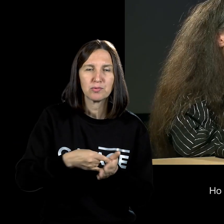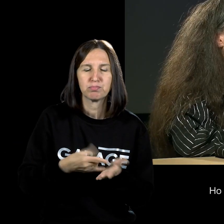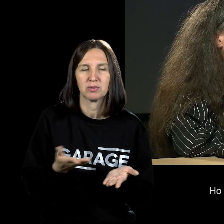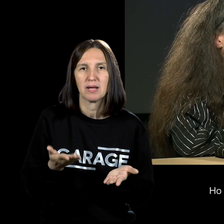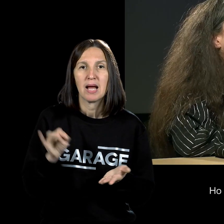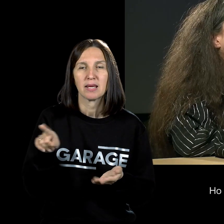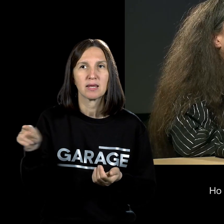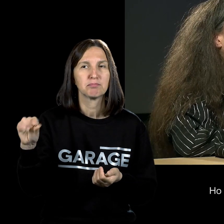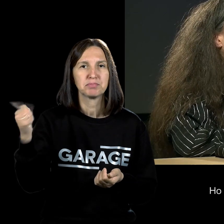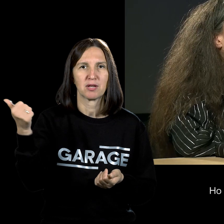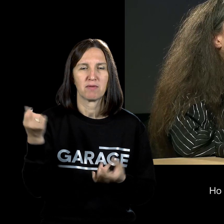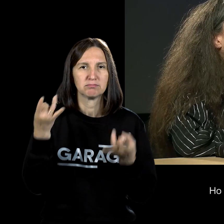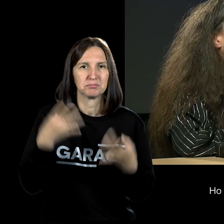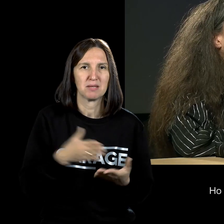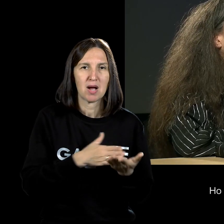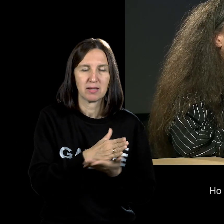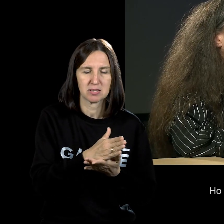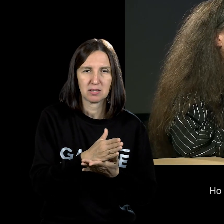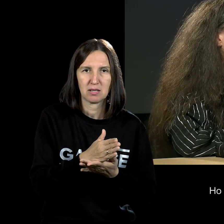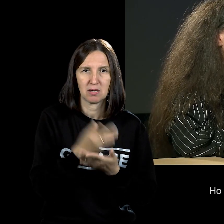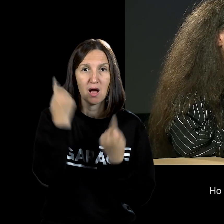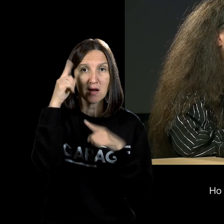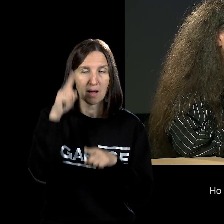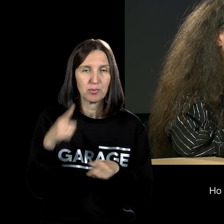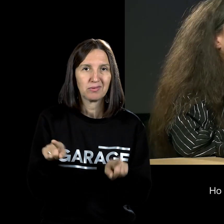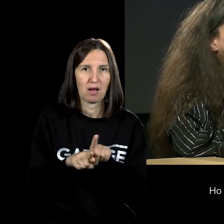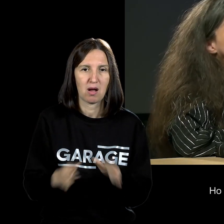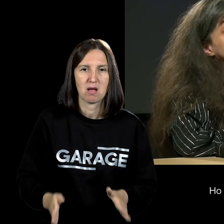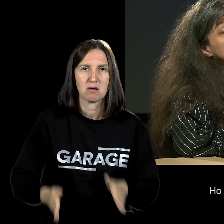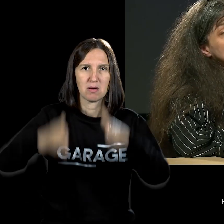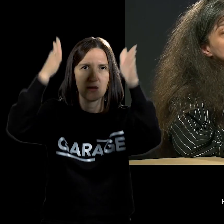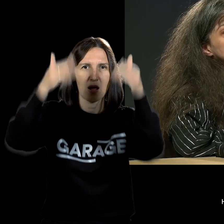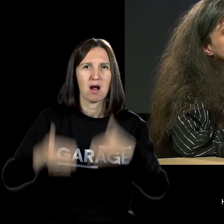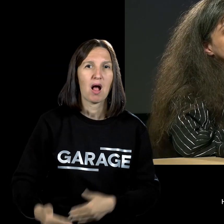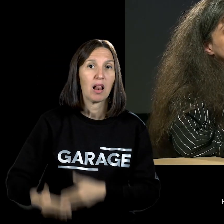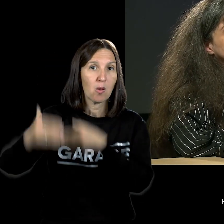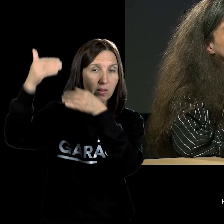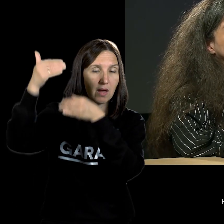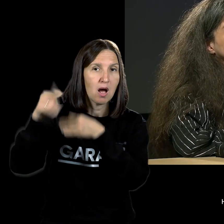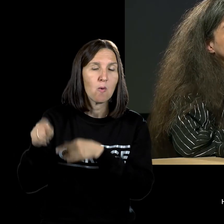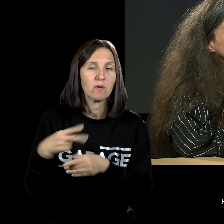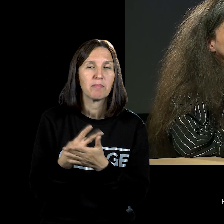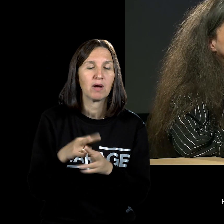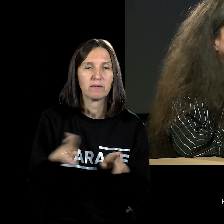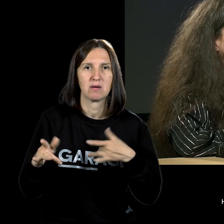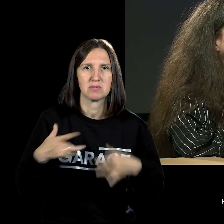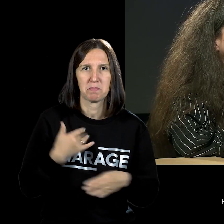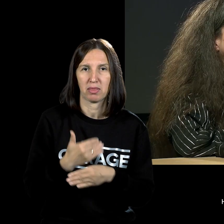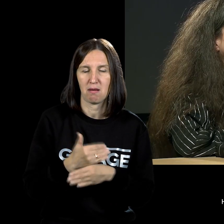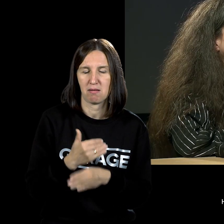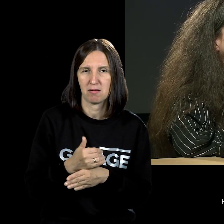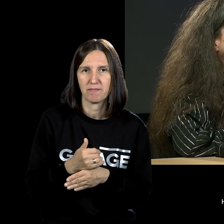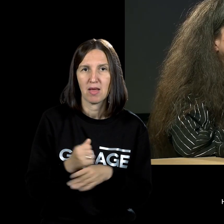минималистских работ, вот такую вот колонну, он показывает как спектакль. Он показывает его на сцене Living